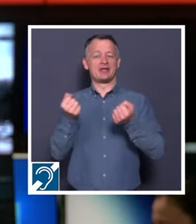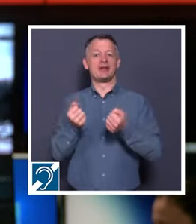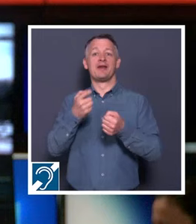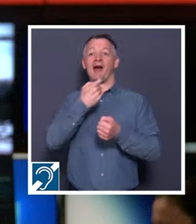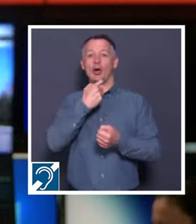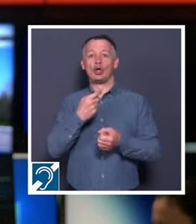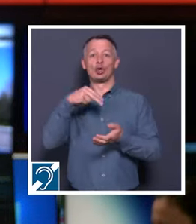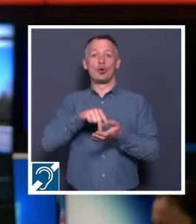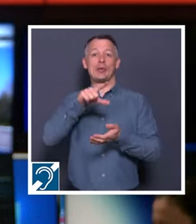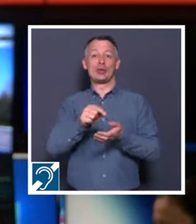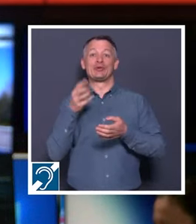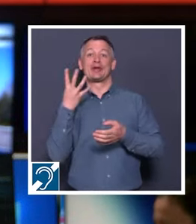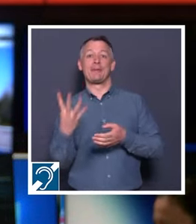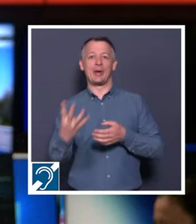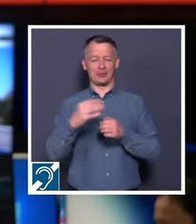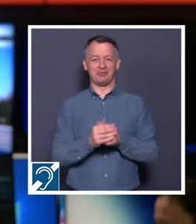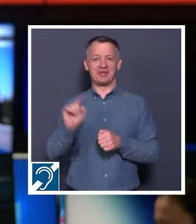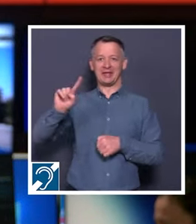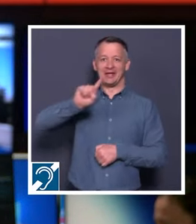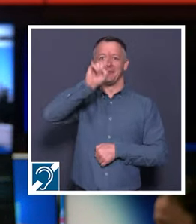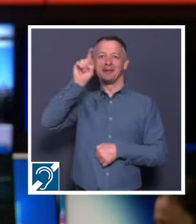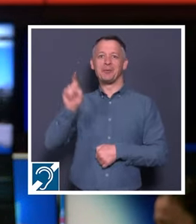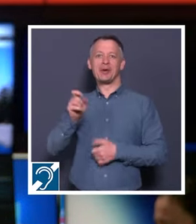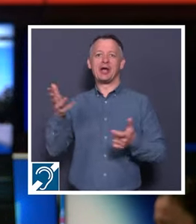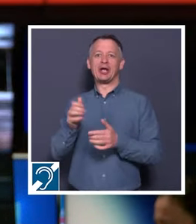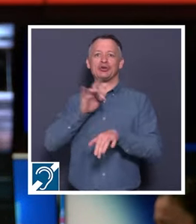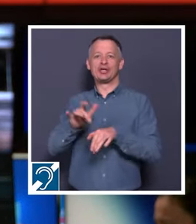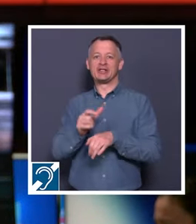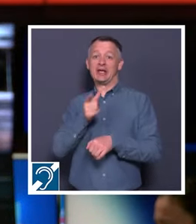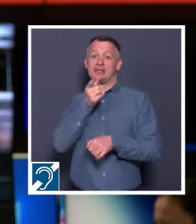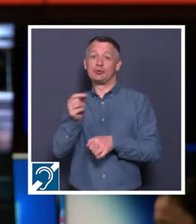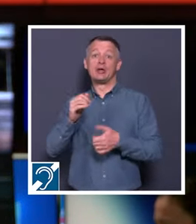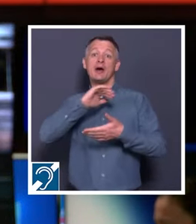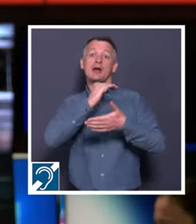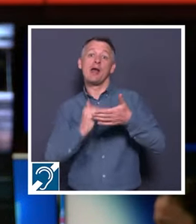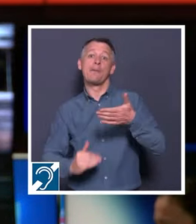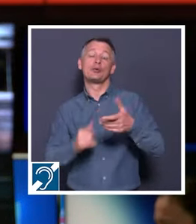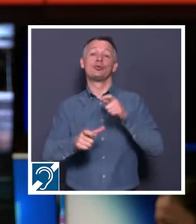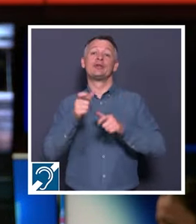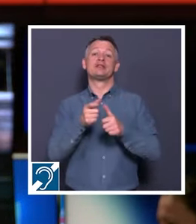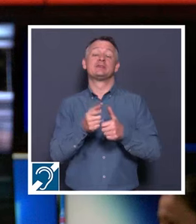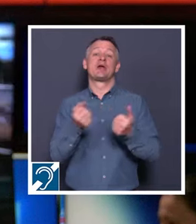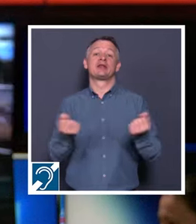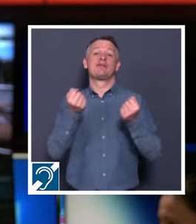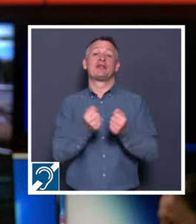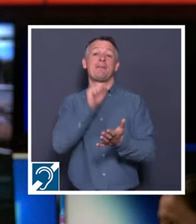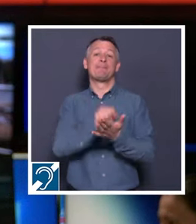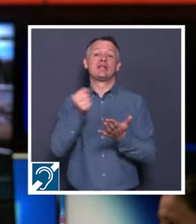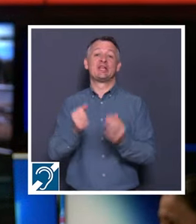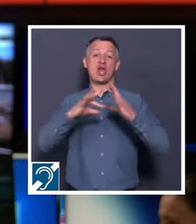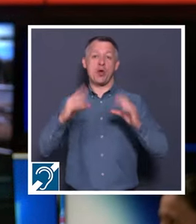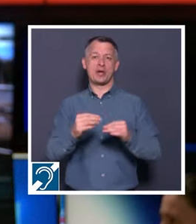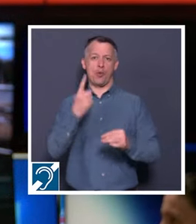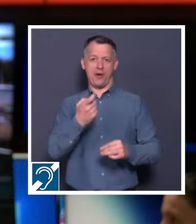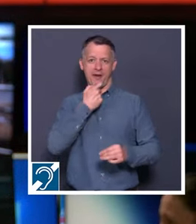superelectoral 2024. Este chiar întrebarea la care a încercat să răspundă raportul despre starea presei din România. Un an complicat, deci,